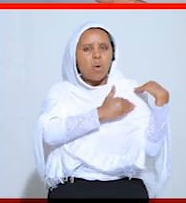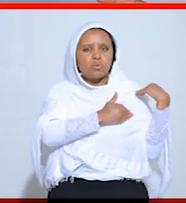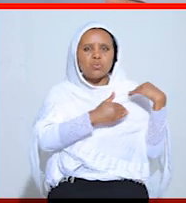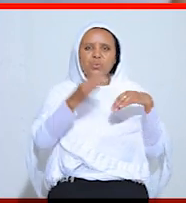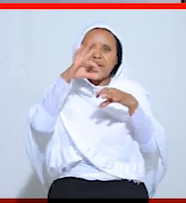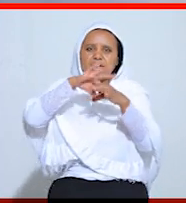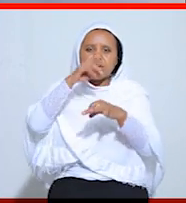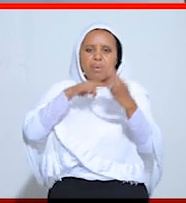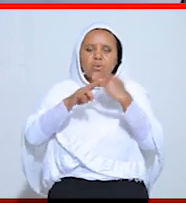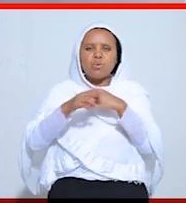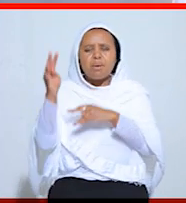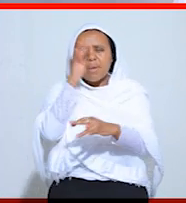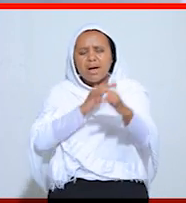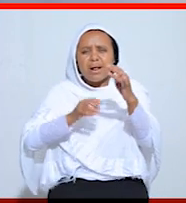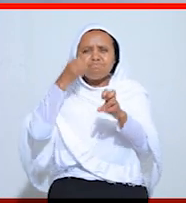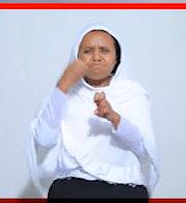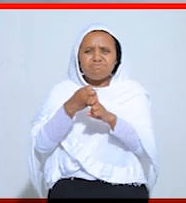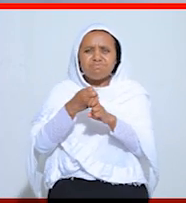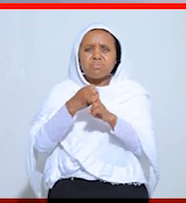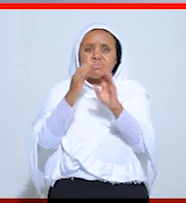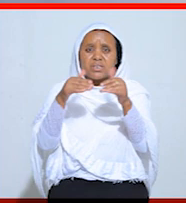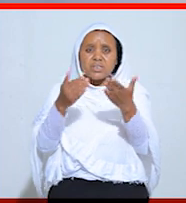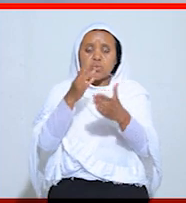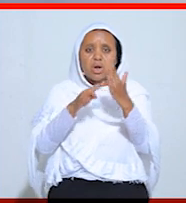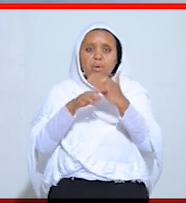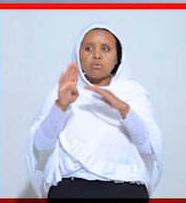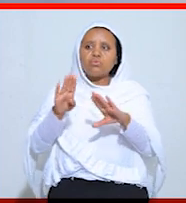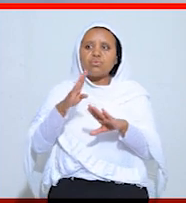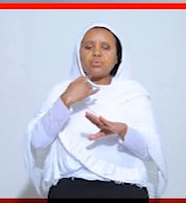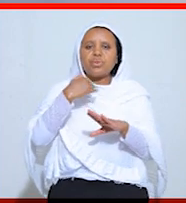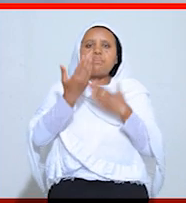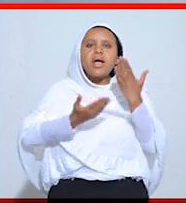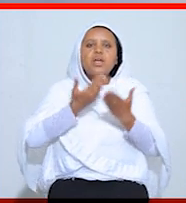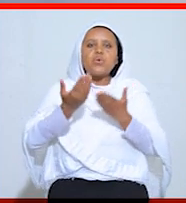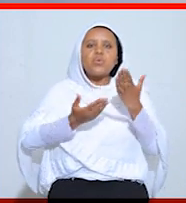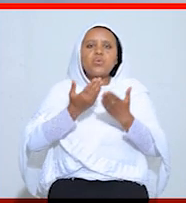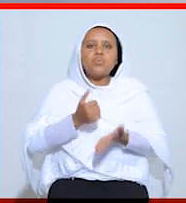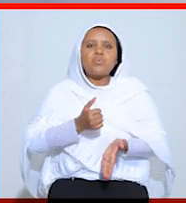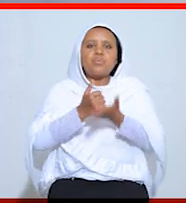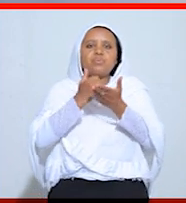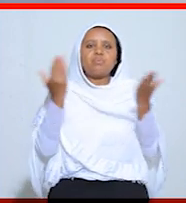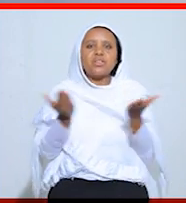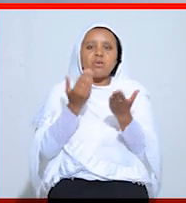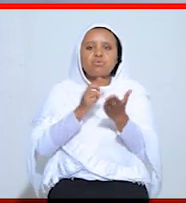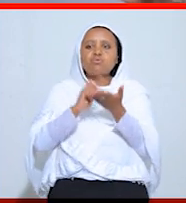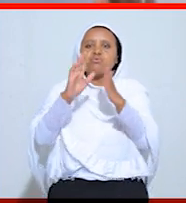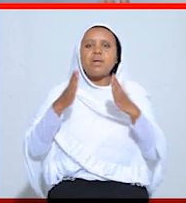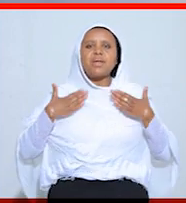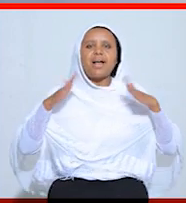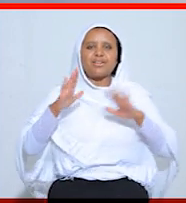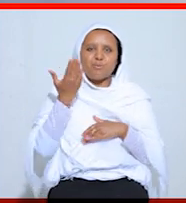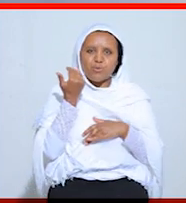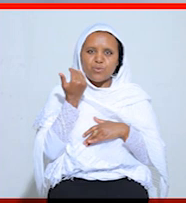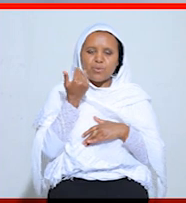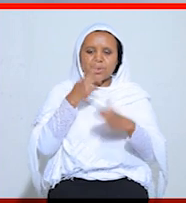በመኳንንት ይያደረ ነቢያቱን መከራ ሲያጸናባቸው ነቢያቱን የሚያገለግሉ የሚያግዙ የሚያጽናኑ ቅዱሳን